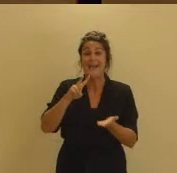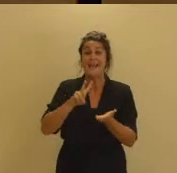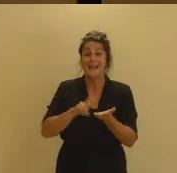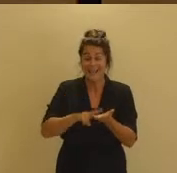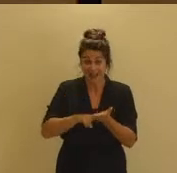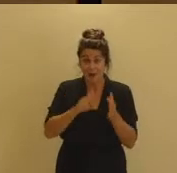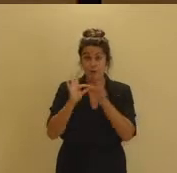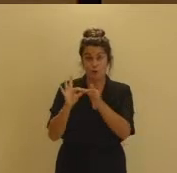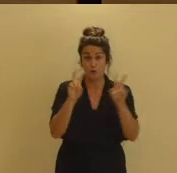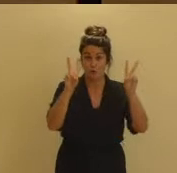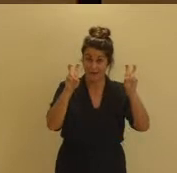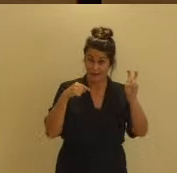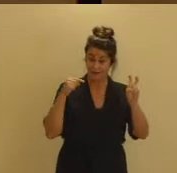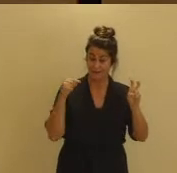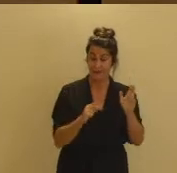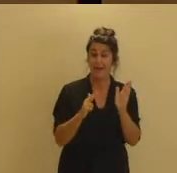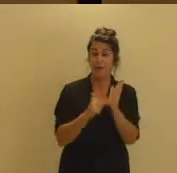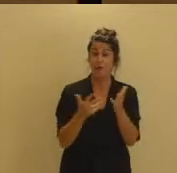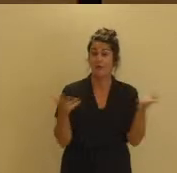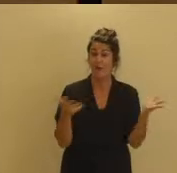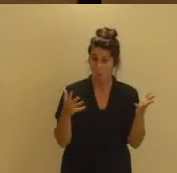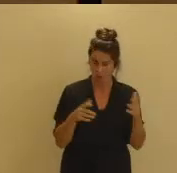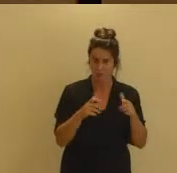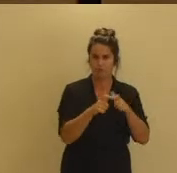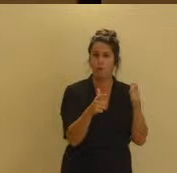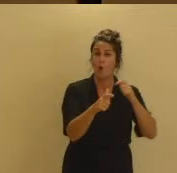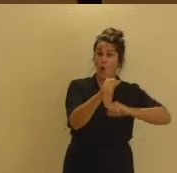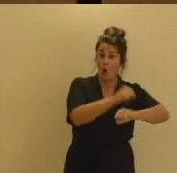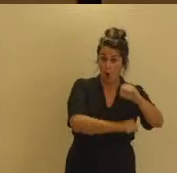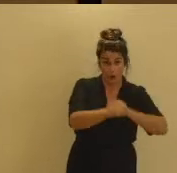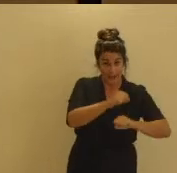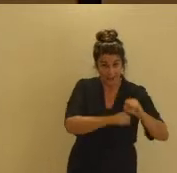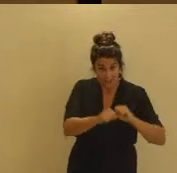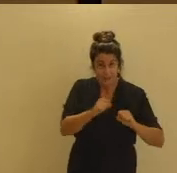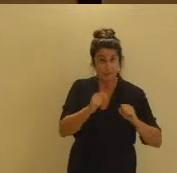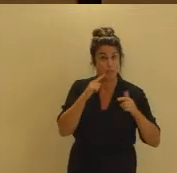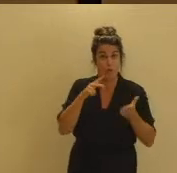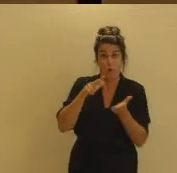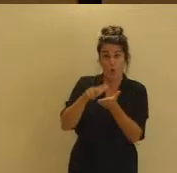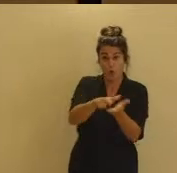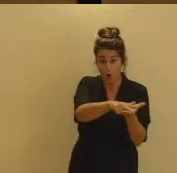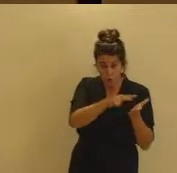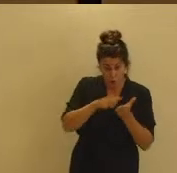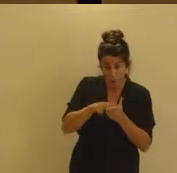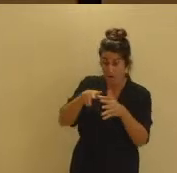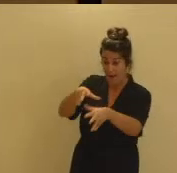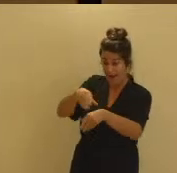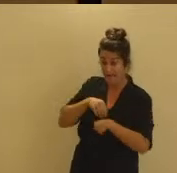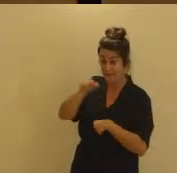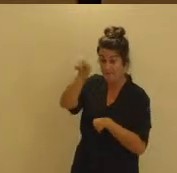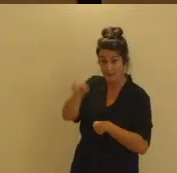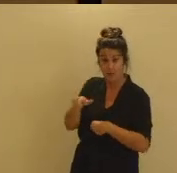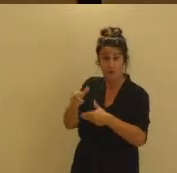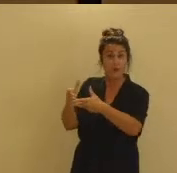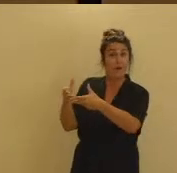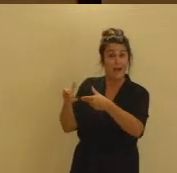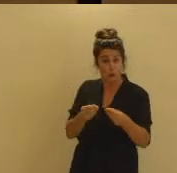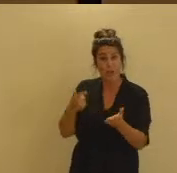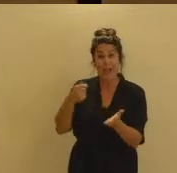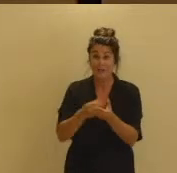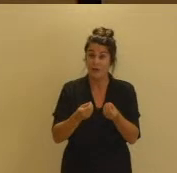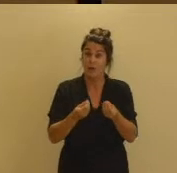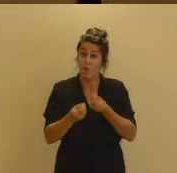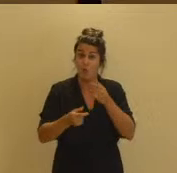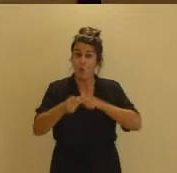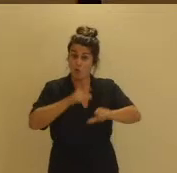contrat par lequel un organisme de foncier solidaire consent à un preneur pour une durée allant de 18